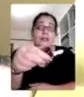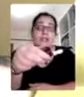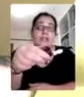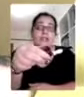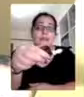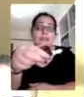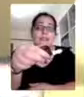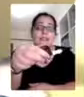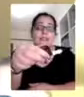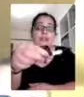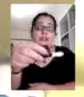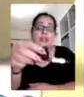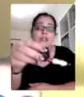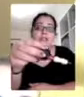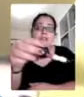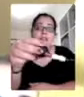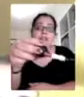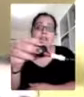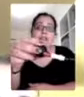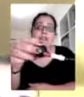sonra külü boşaltmak gerekiyor.